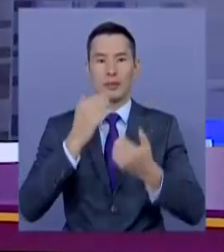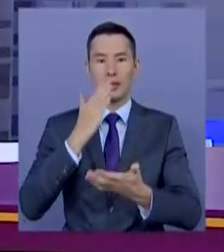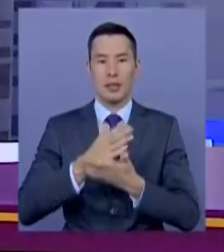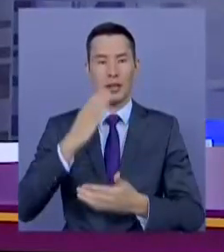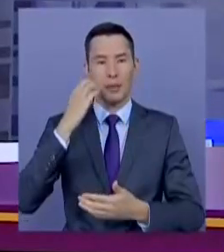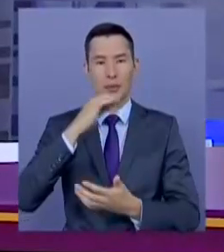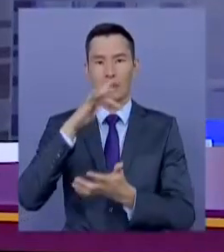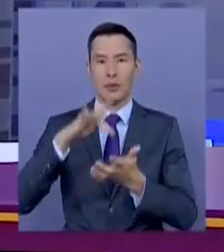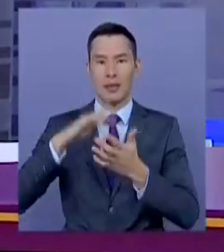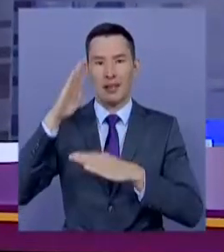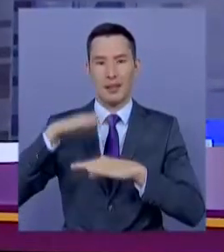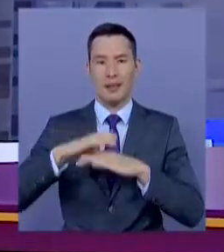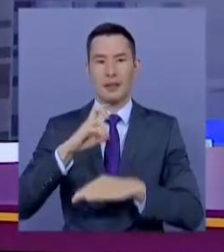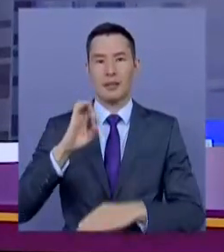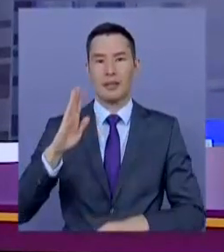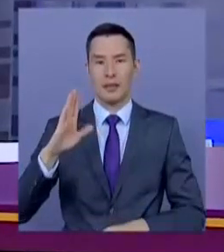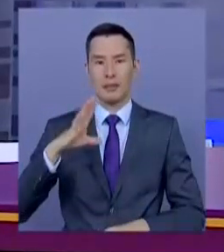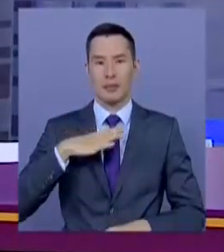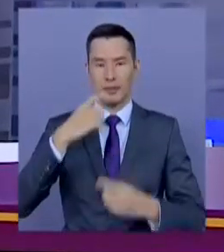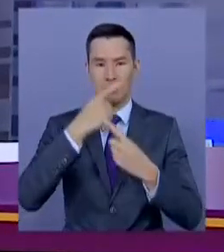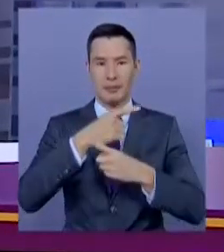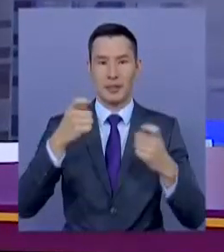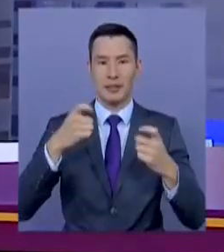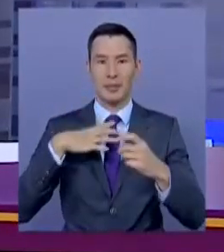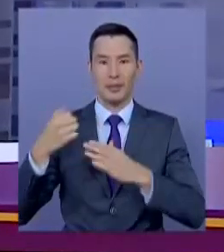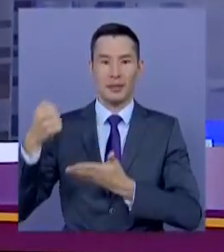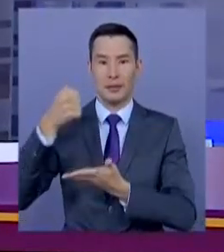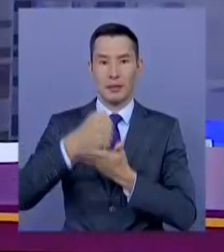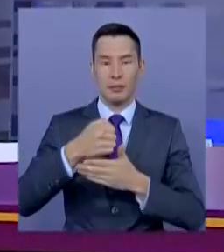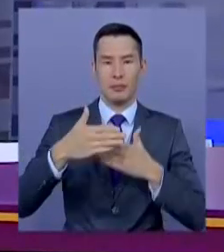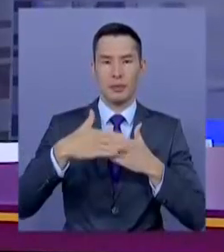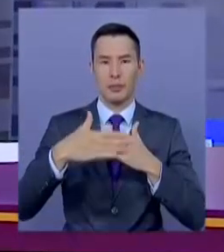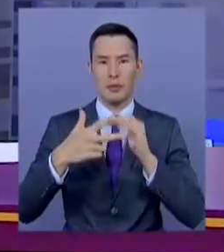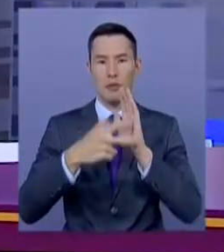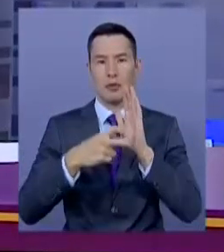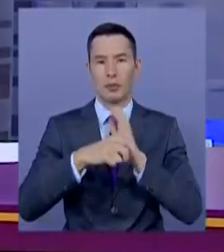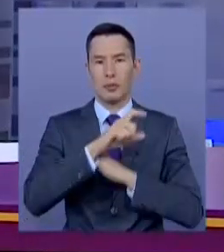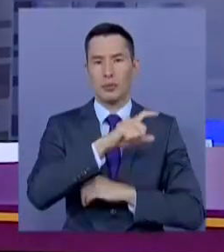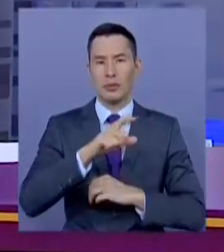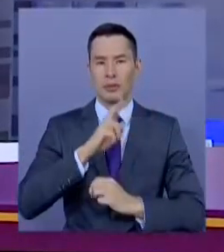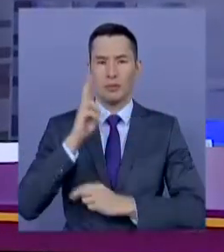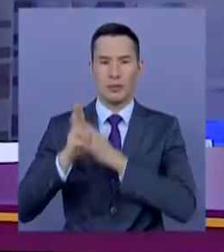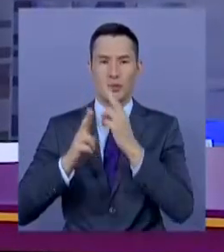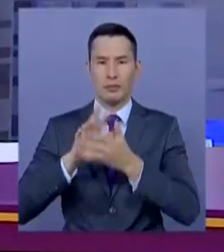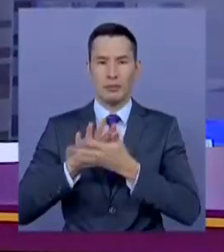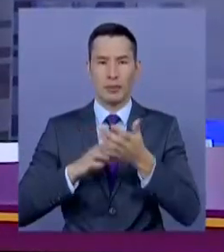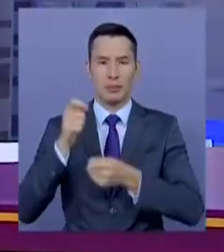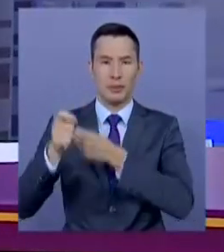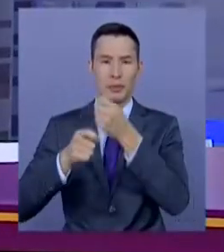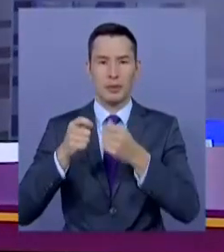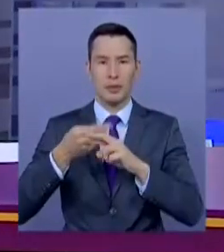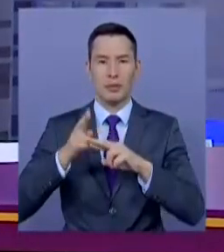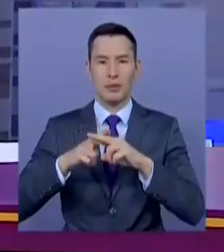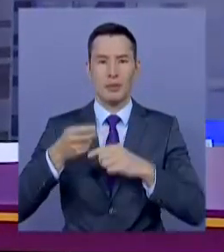Алматы қаласының әкімі Бақытжан Сағынтаев тағайындалғаннан бері 800-ден астам өтініш жолданған. Бір анығы, орташа